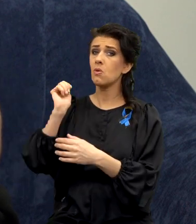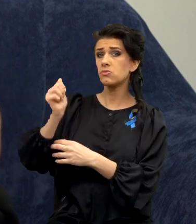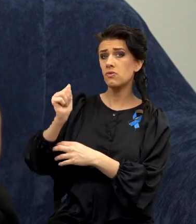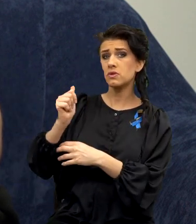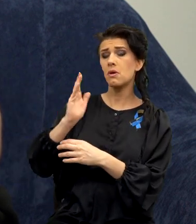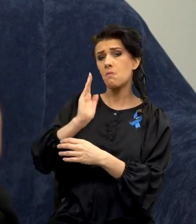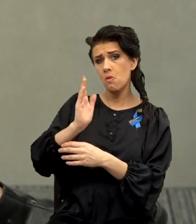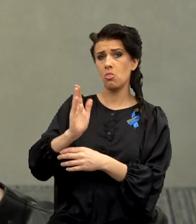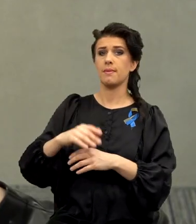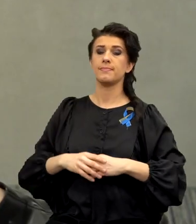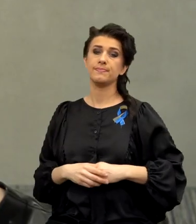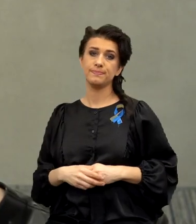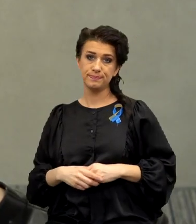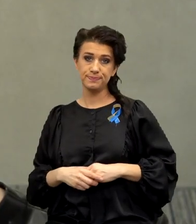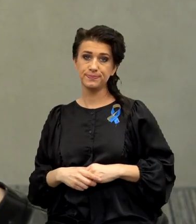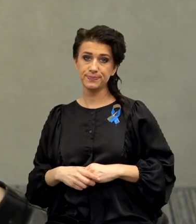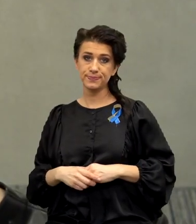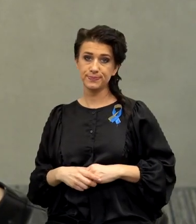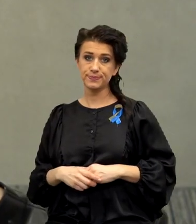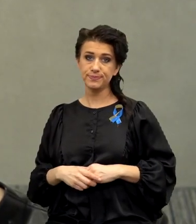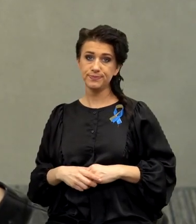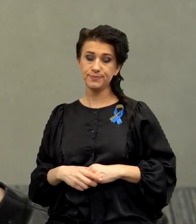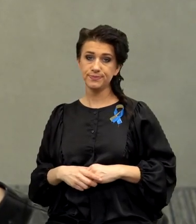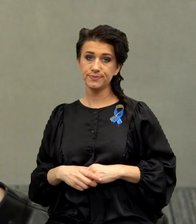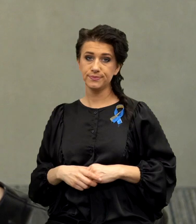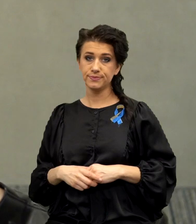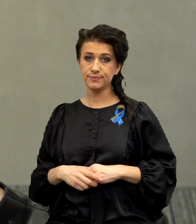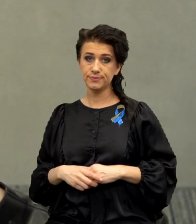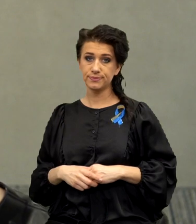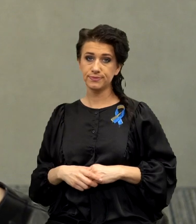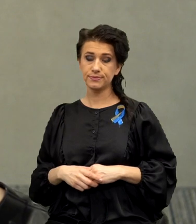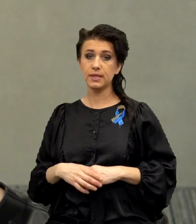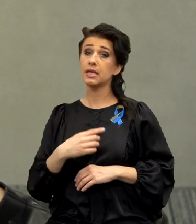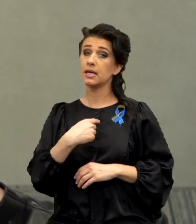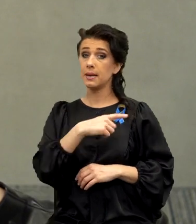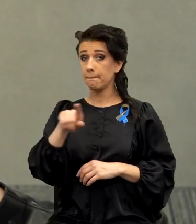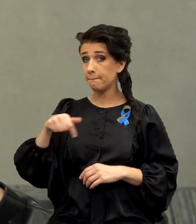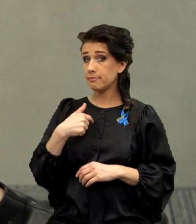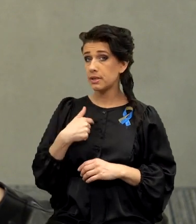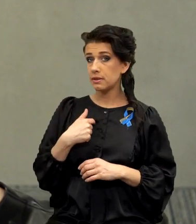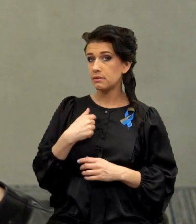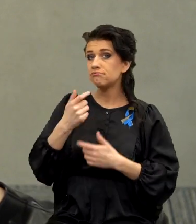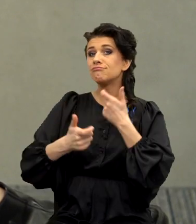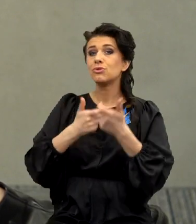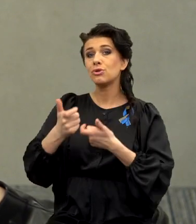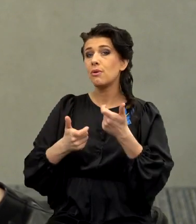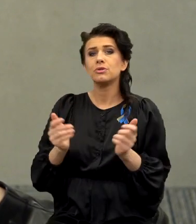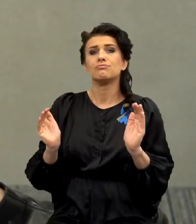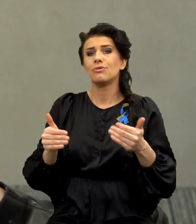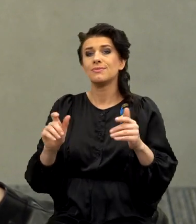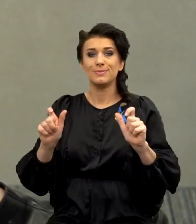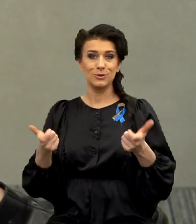potrzebni w danym momencie. Czyli to, co możemy robić, tak próbując zebrać to, o czym mówimy,